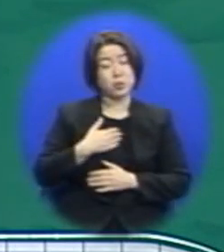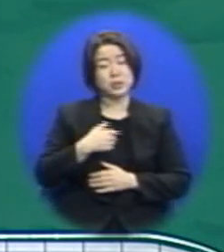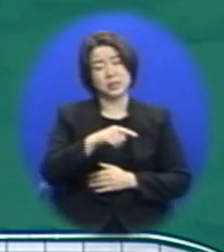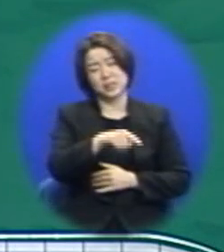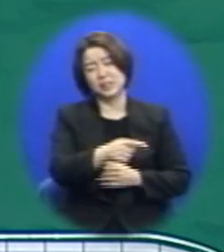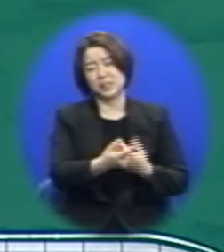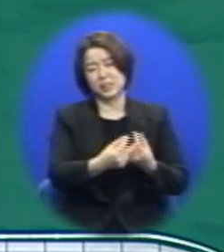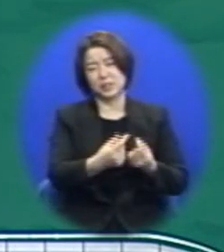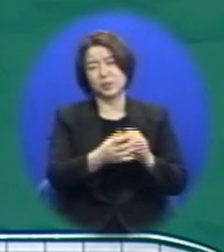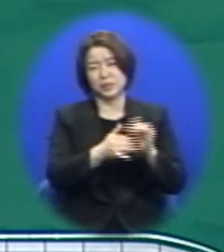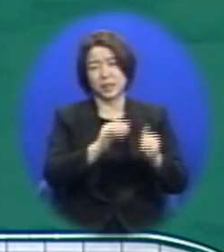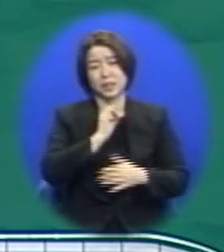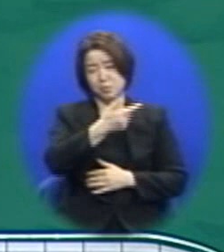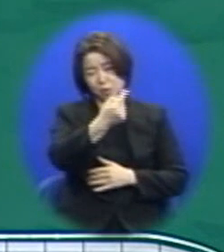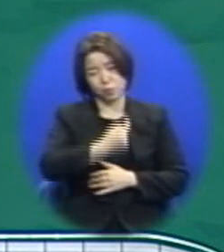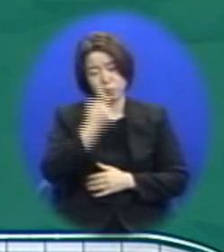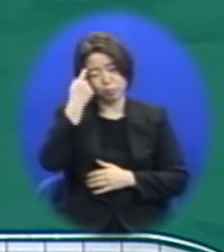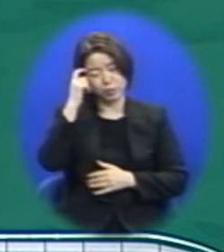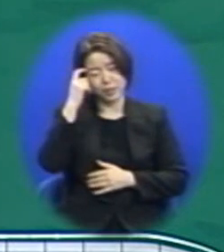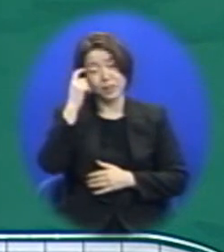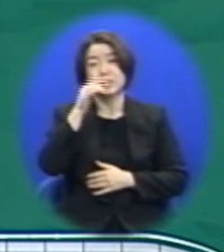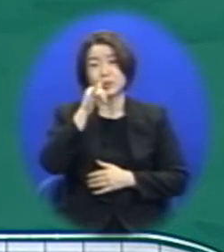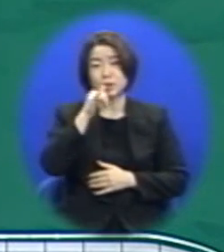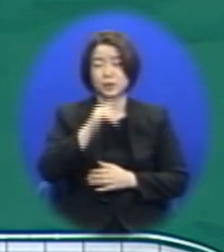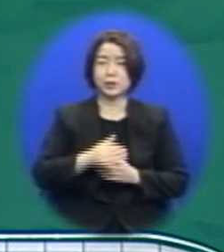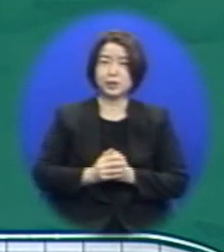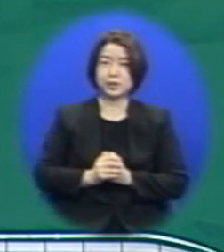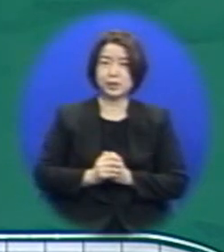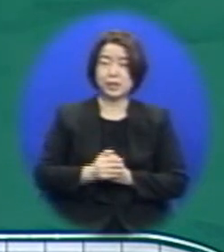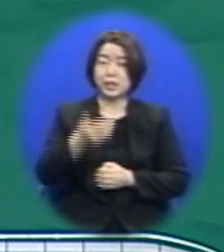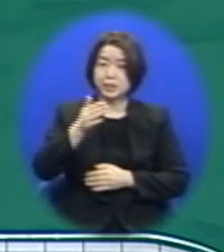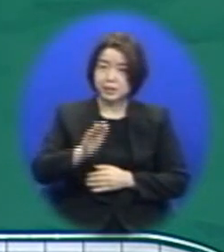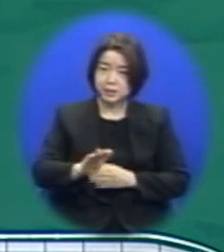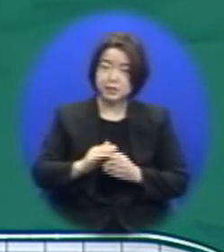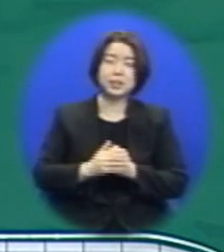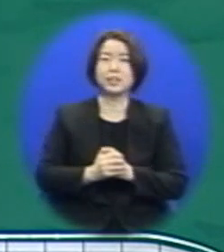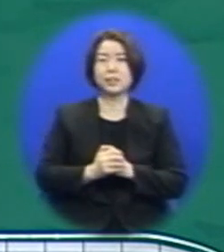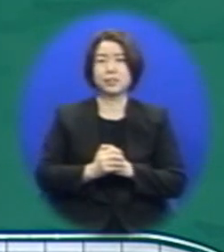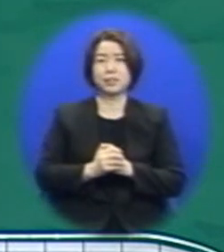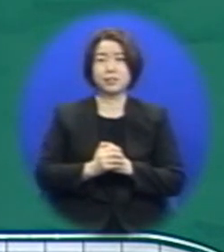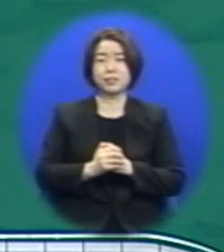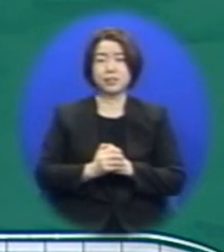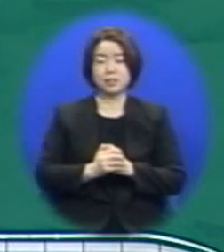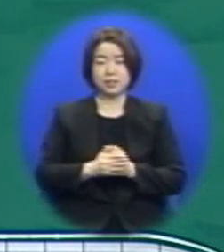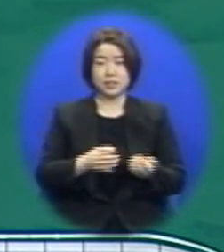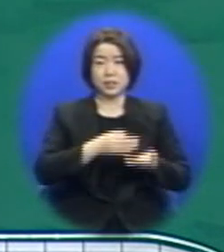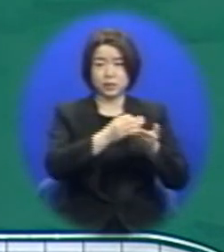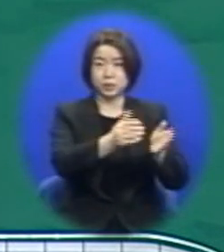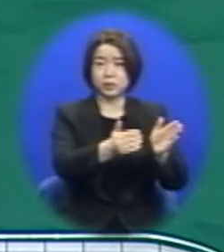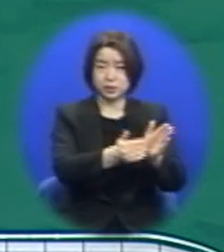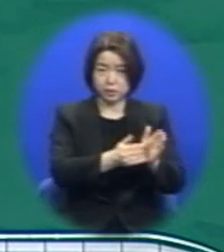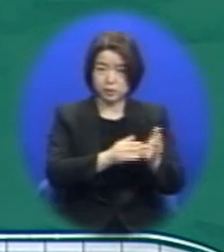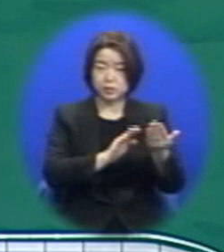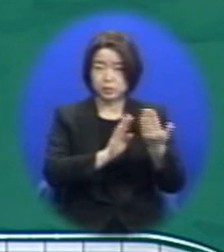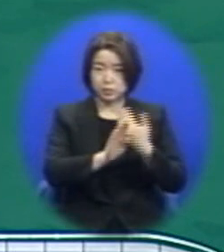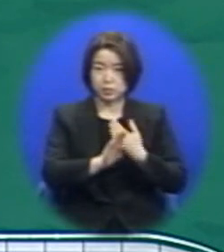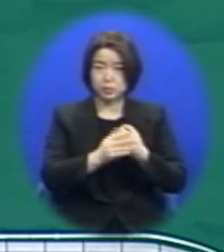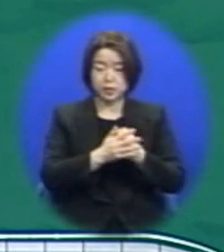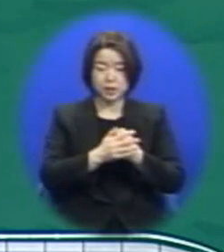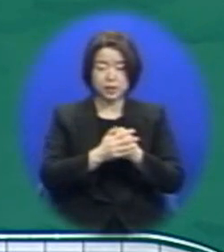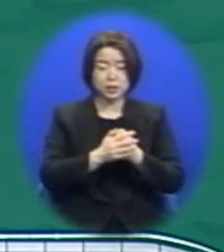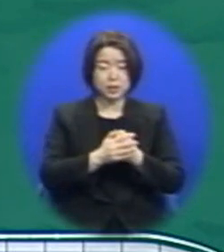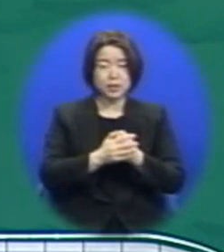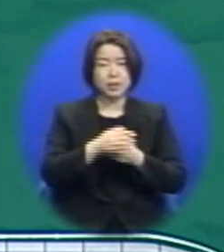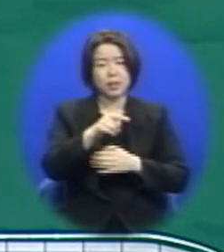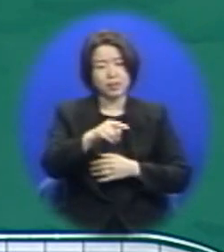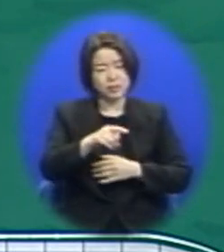이런 사람들만 오나 이런 생각이 들었어요. 그런데 등록이 마쳤다고 하는 이야기를 듣는 순간에